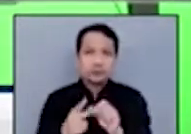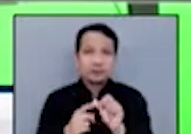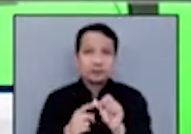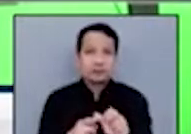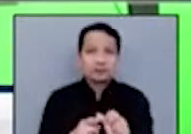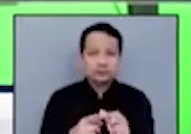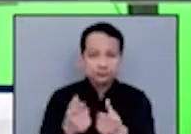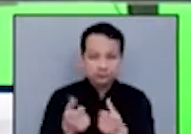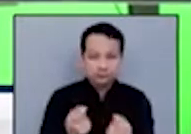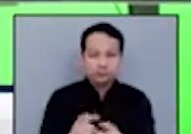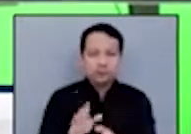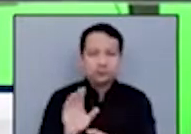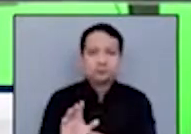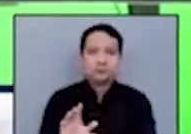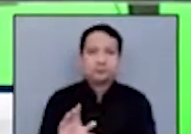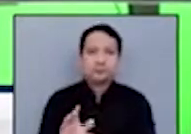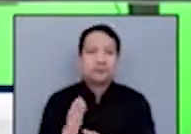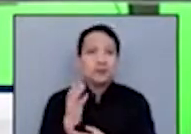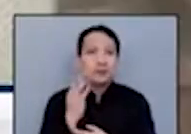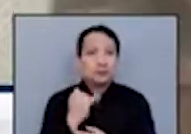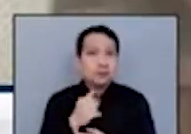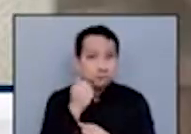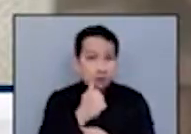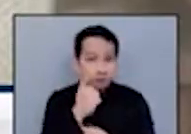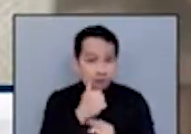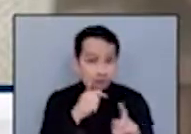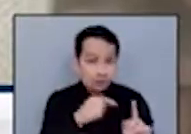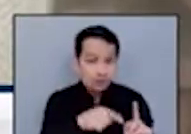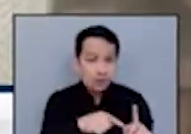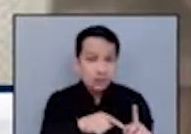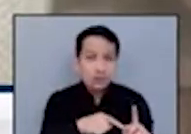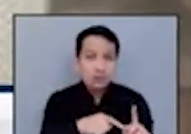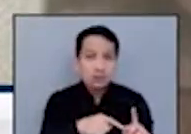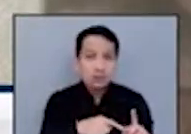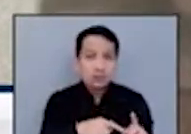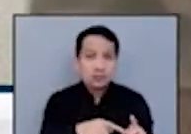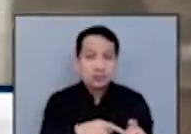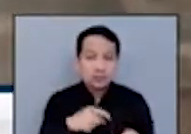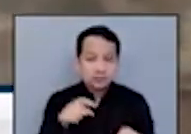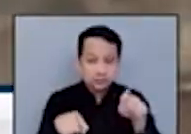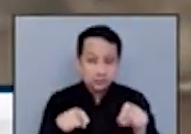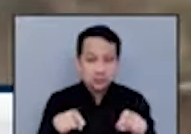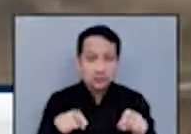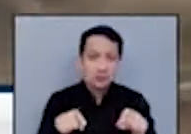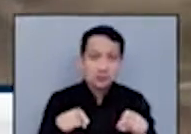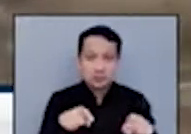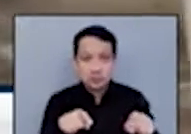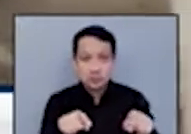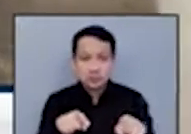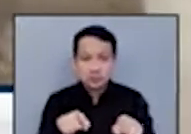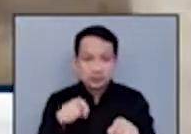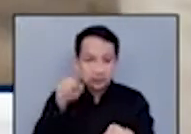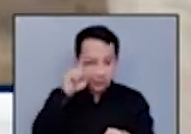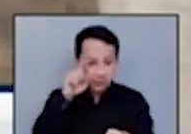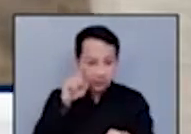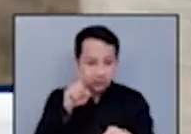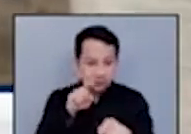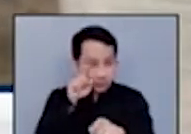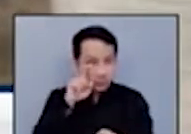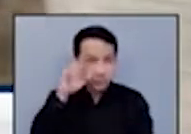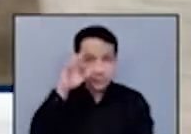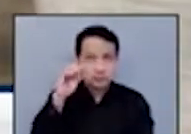yung kapag ang babaeng praying mantis nakipag-mate sa lalaking praying mantis, pagkatapos nilang